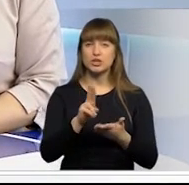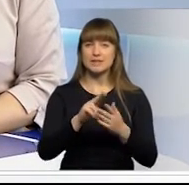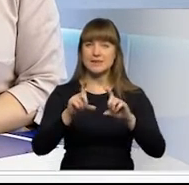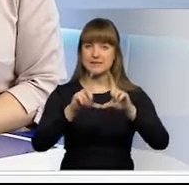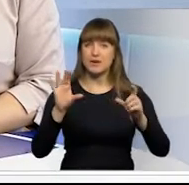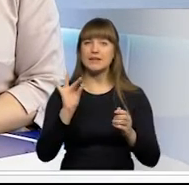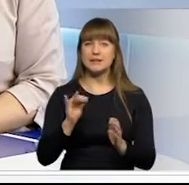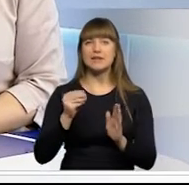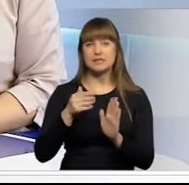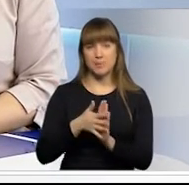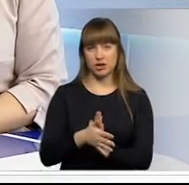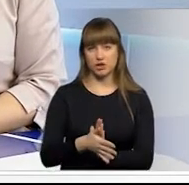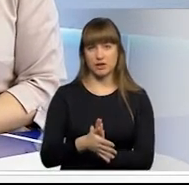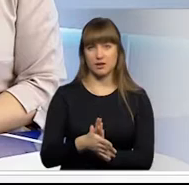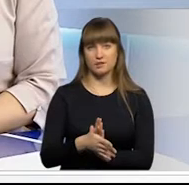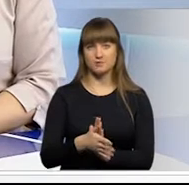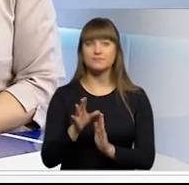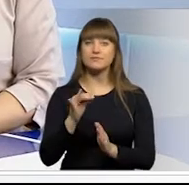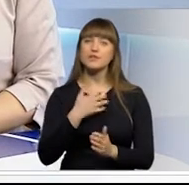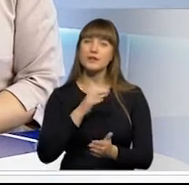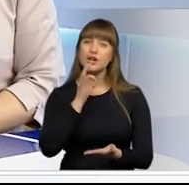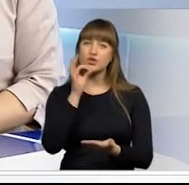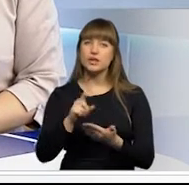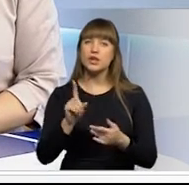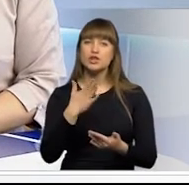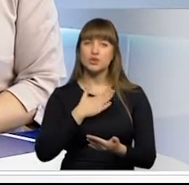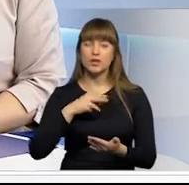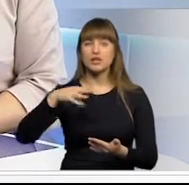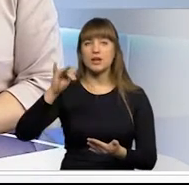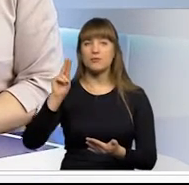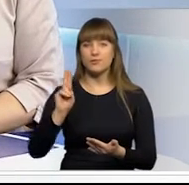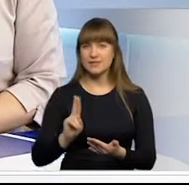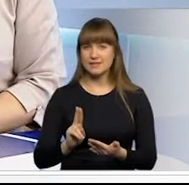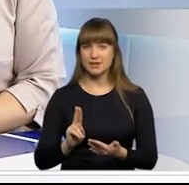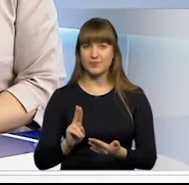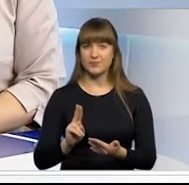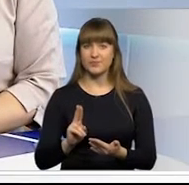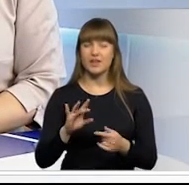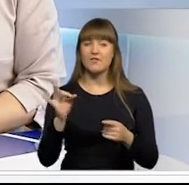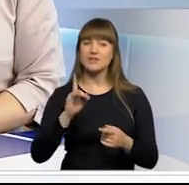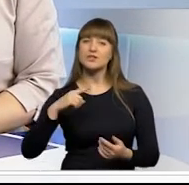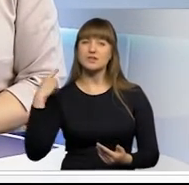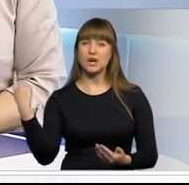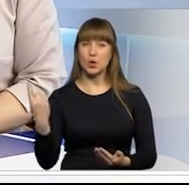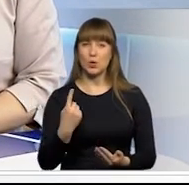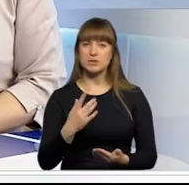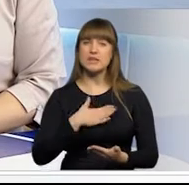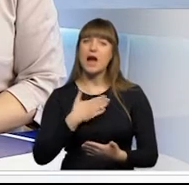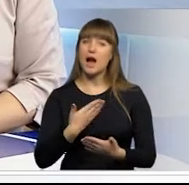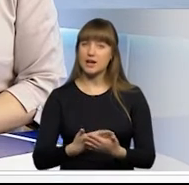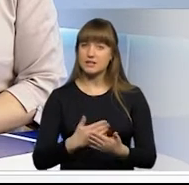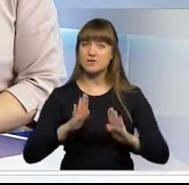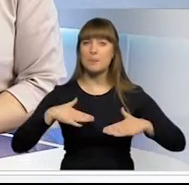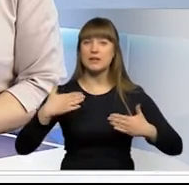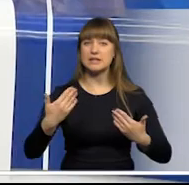наши многофункциональные центры именно в Ростовской области активно предоставляют услуги пенсионного фонда. Вот если говорить